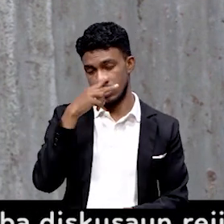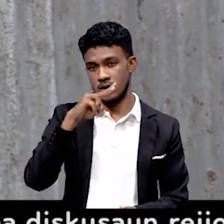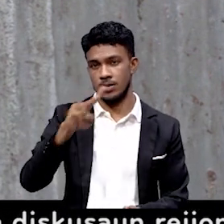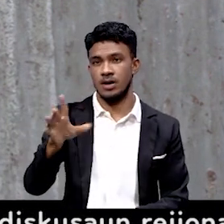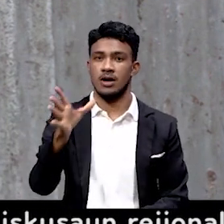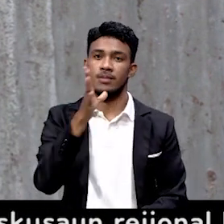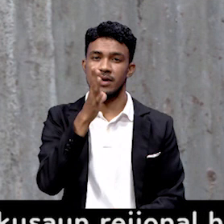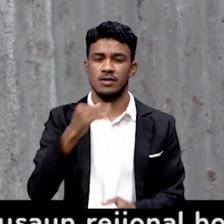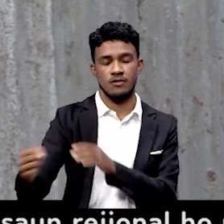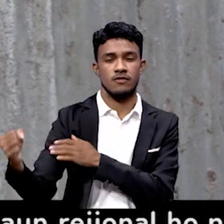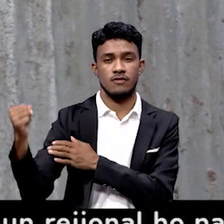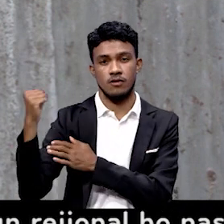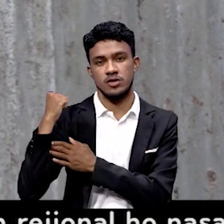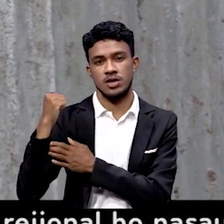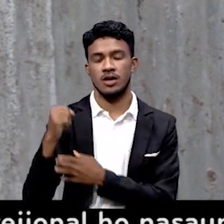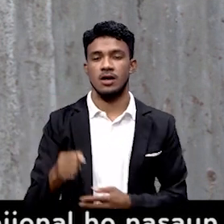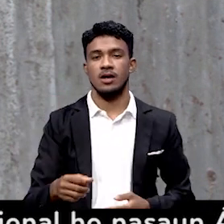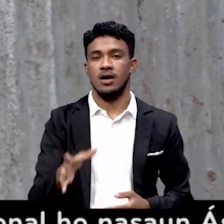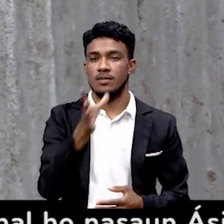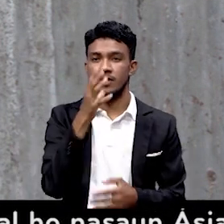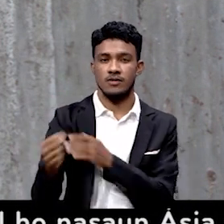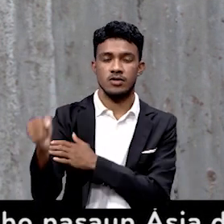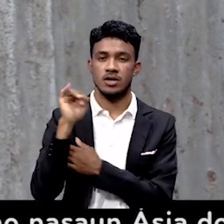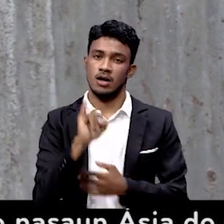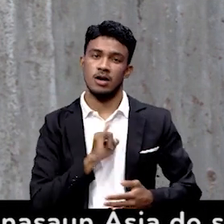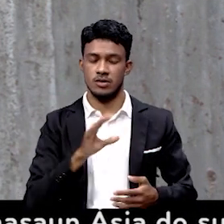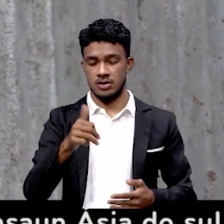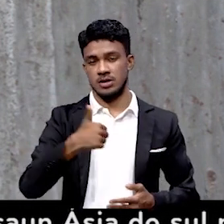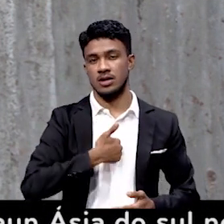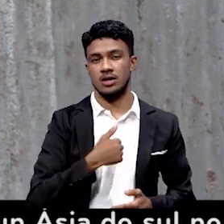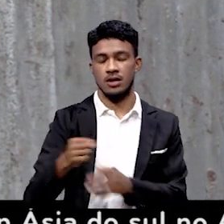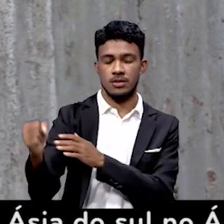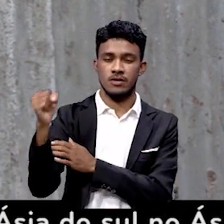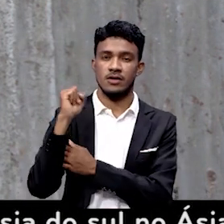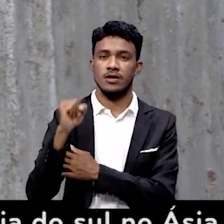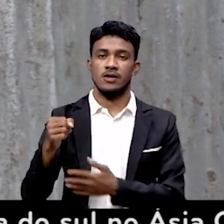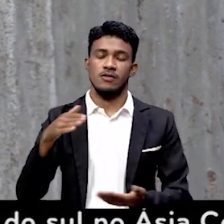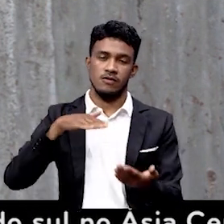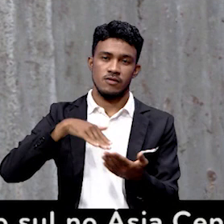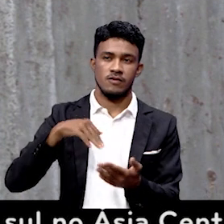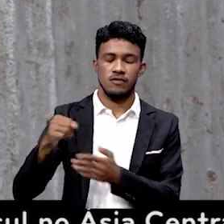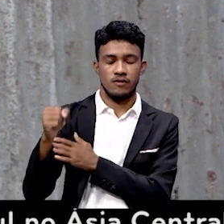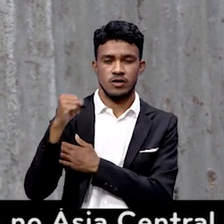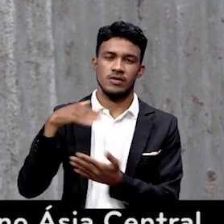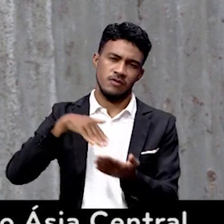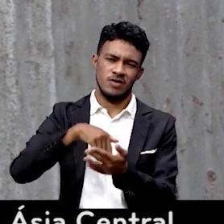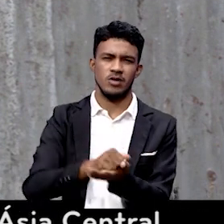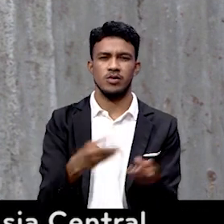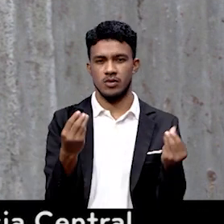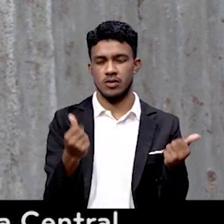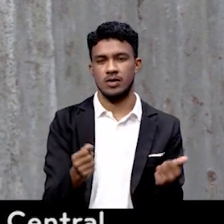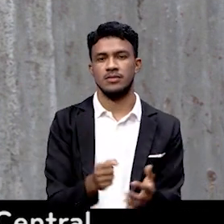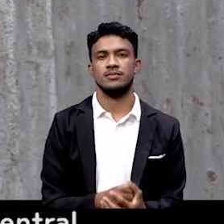amani ni forsa jare amani forsa la sinta sa agora na amani forsa la dum ne na ne be sinta ariante